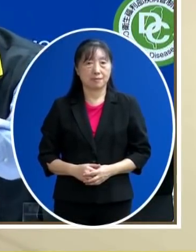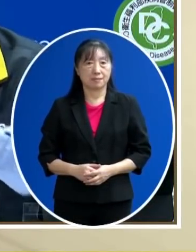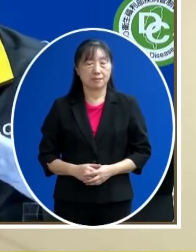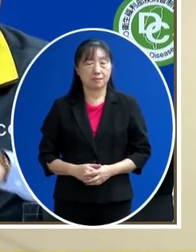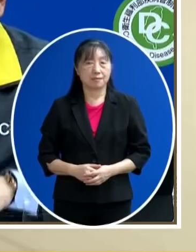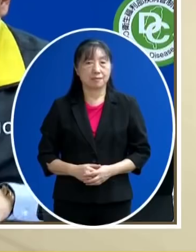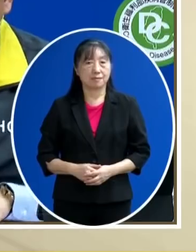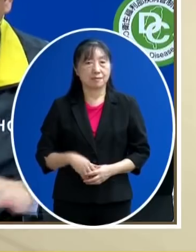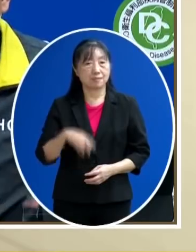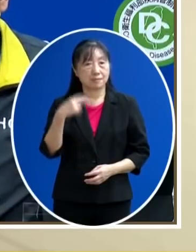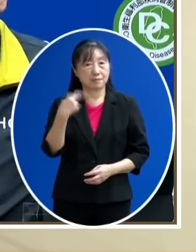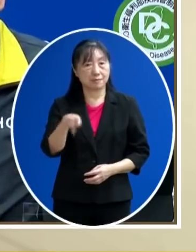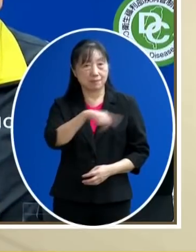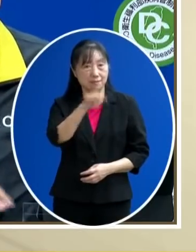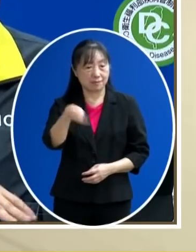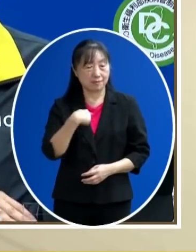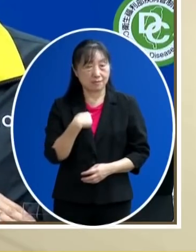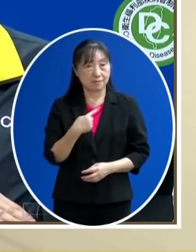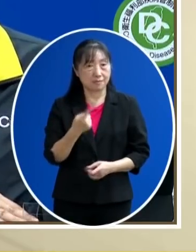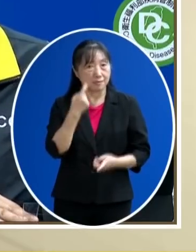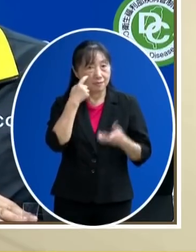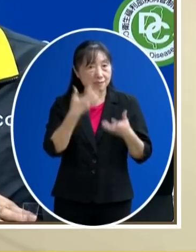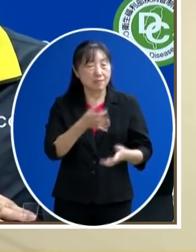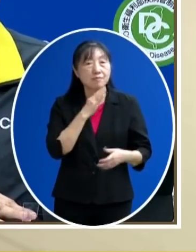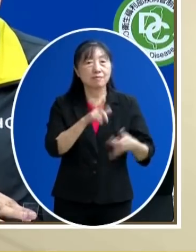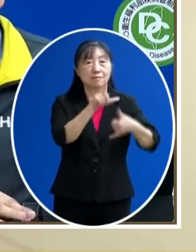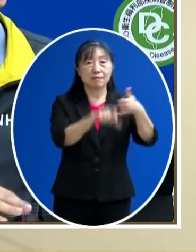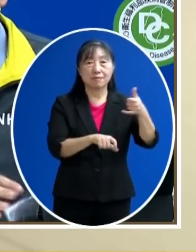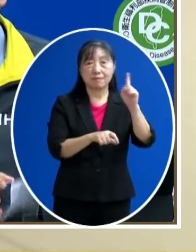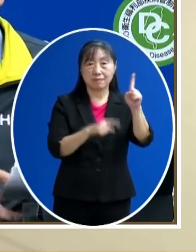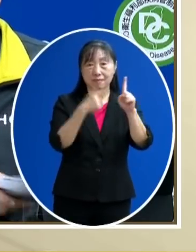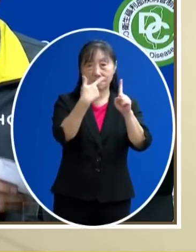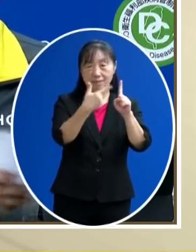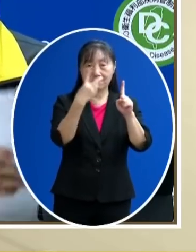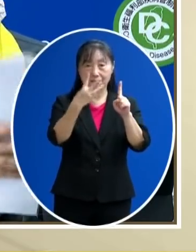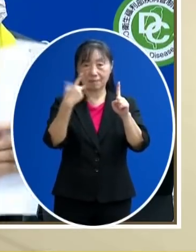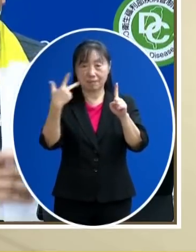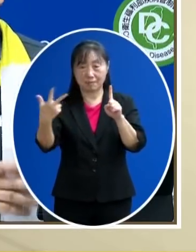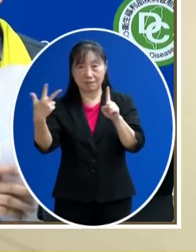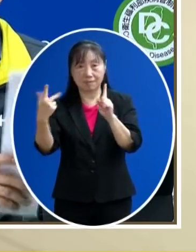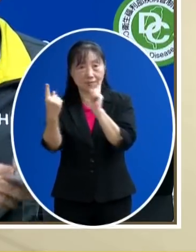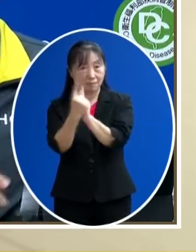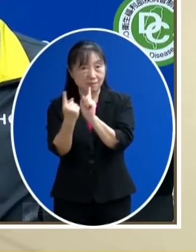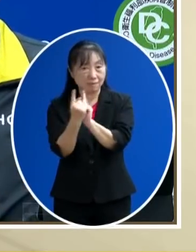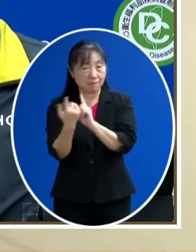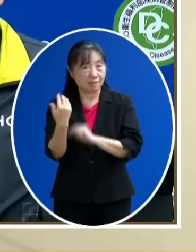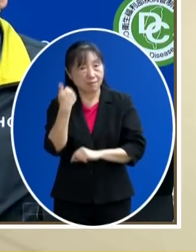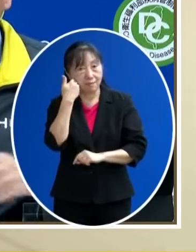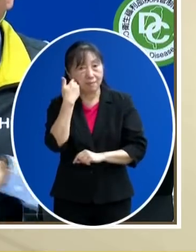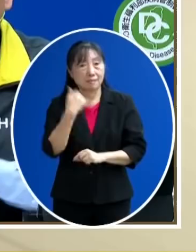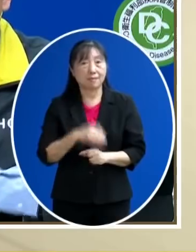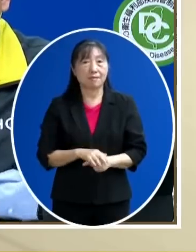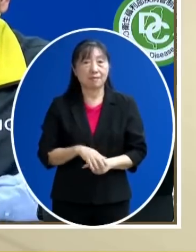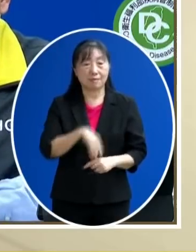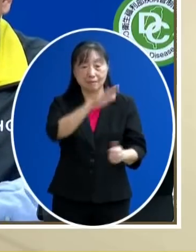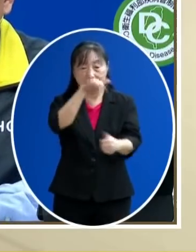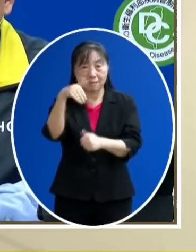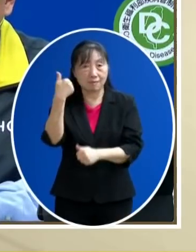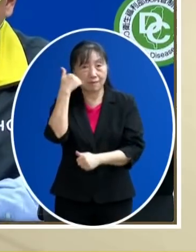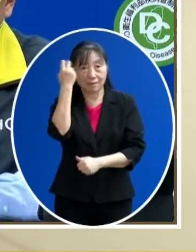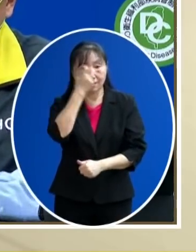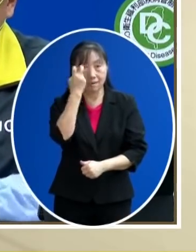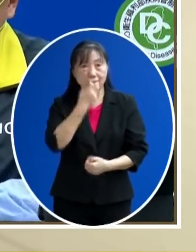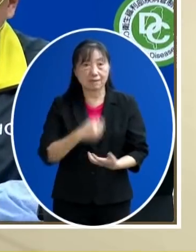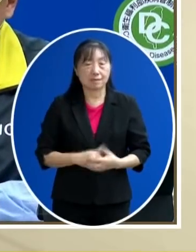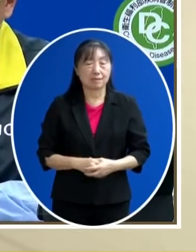那另外有关大家关心16377的这个接触跟扩大框列裁剪的部分，